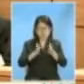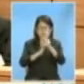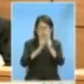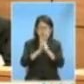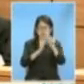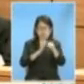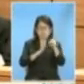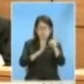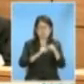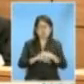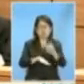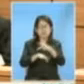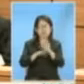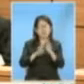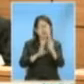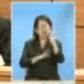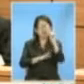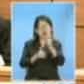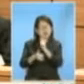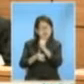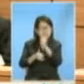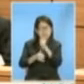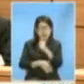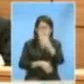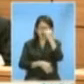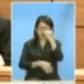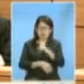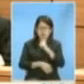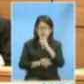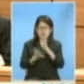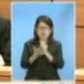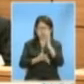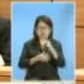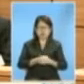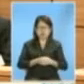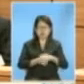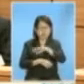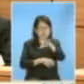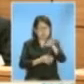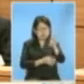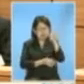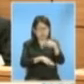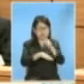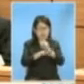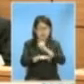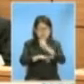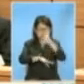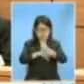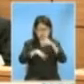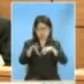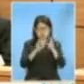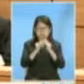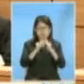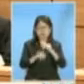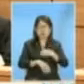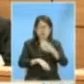นะครับท่านให้สัมภาษณ์อย่างนี้ไม่ถูกต้องครับเพราะเขาเลือกท่านมาทำหน้าที่แต่ถ้าท่านเบื่อครับยังมีค